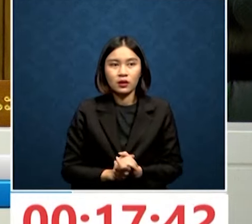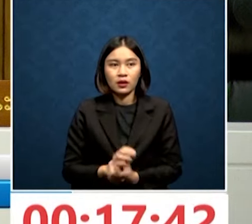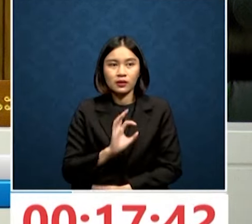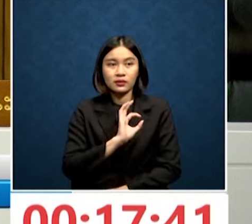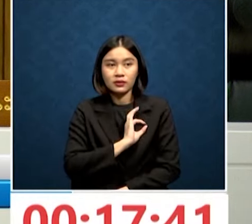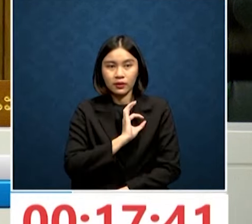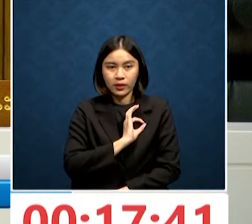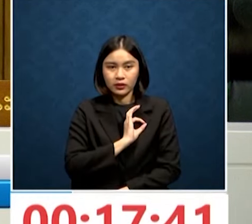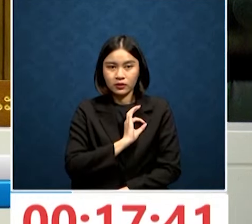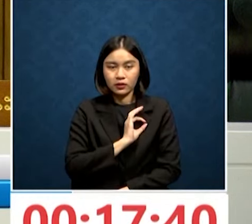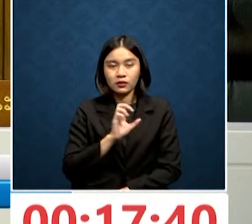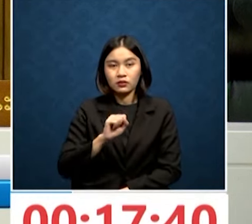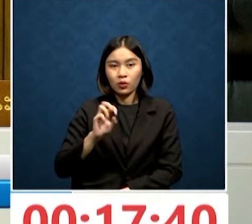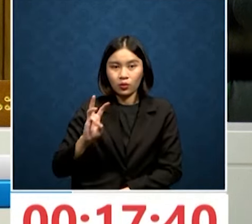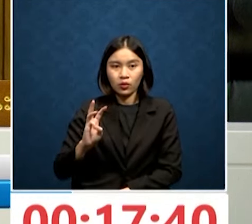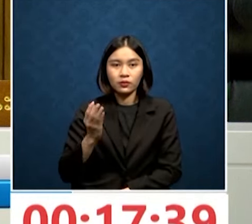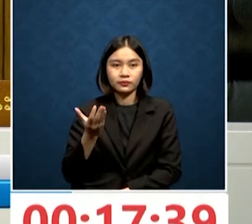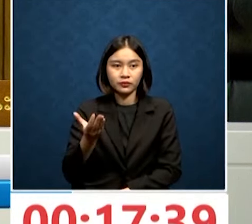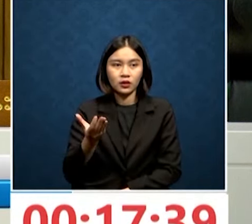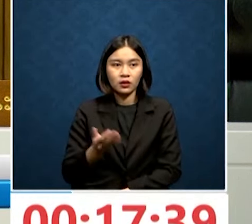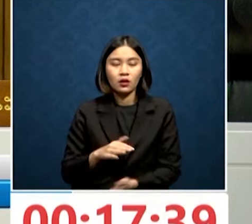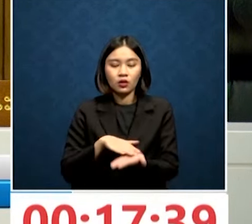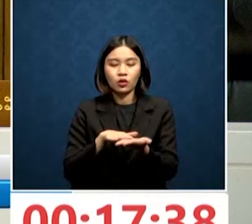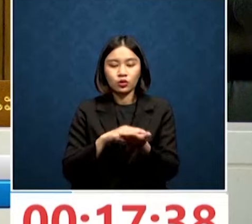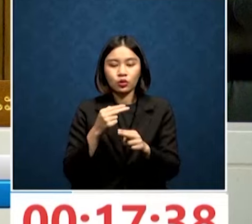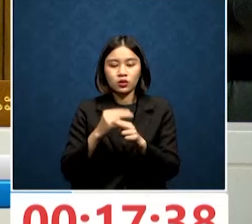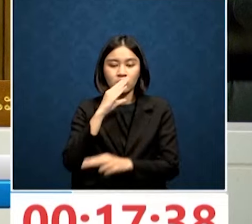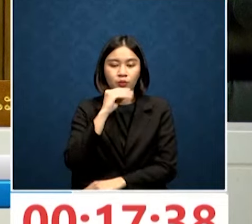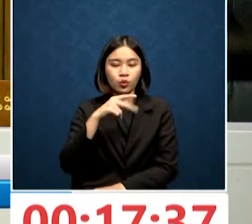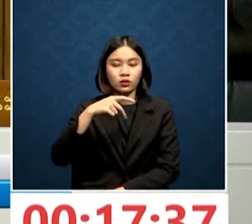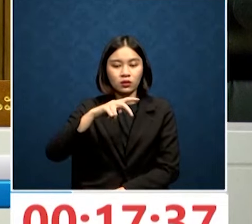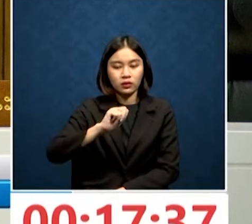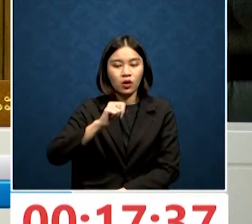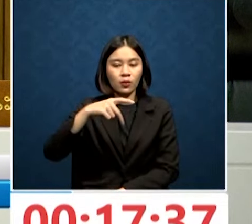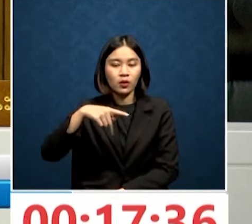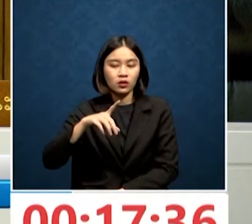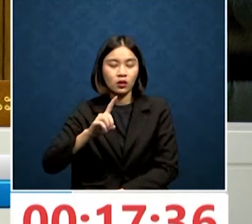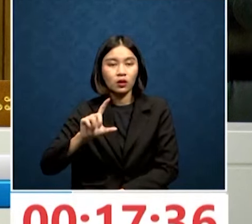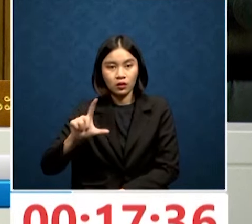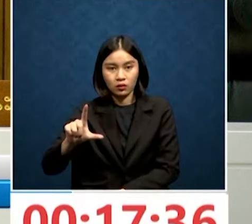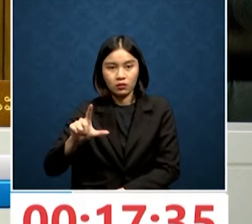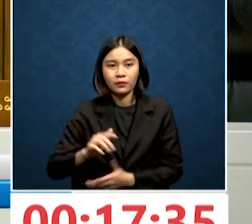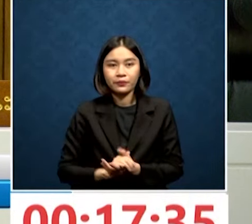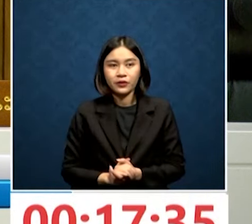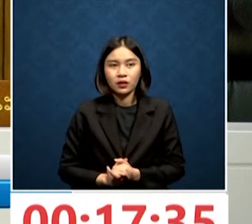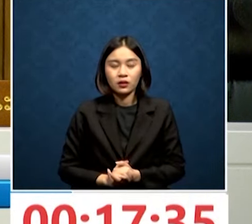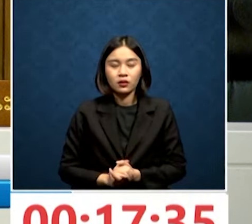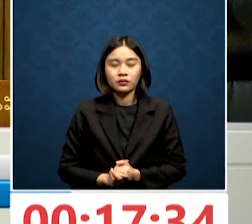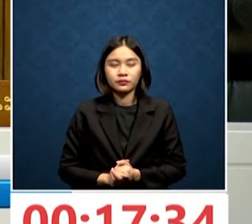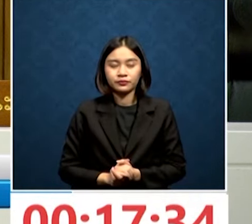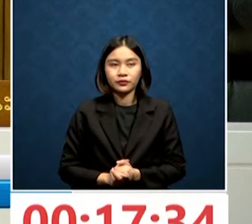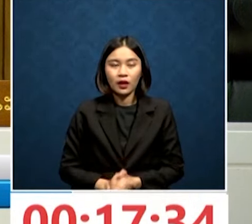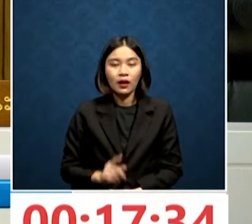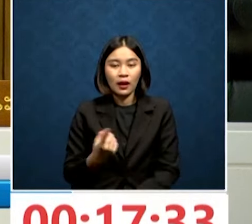กวุฒิสภาขออนุญาตเอ่ยนามท่านนะครับท่านนพดลปริงสกุลนะครับท่านให้ความกรุณา